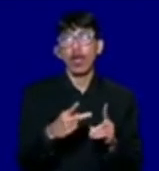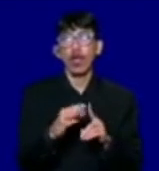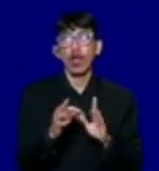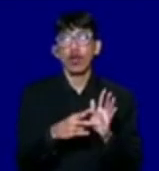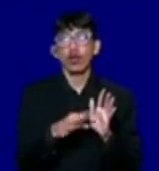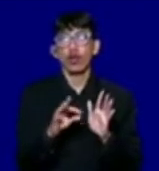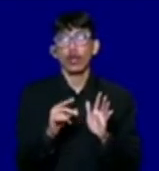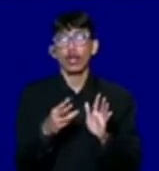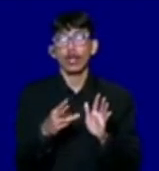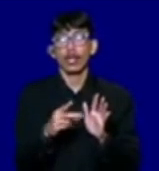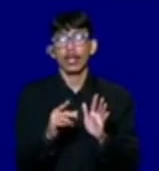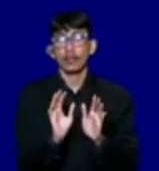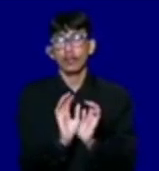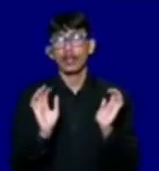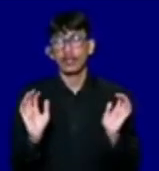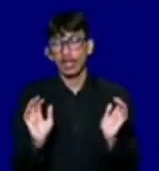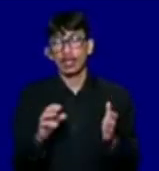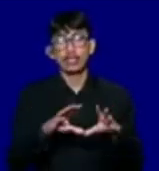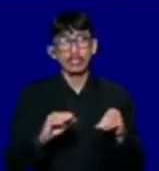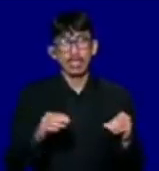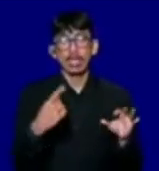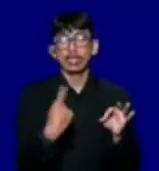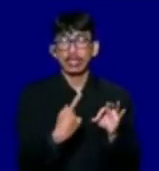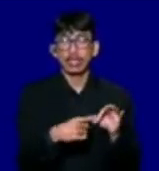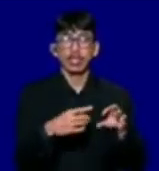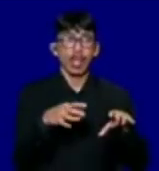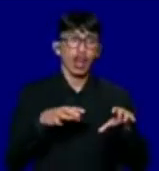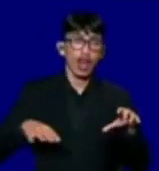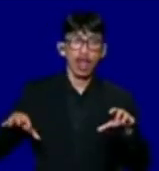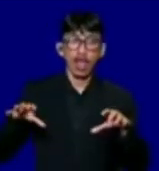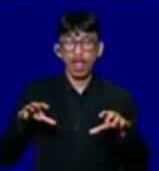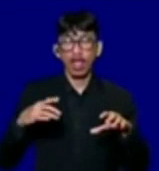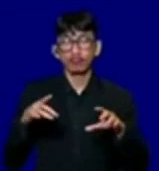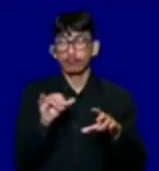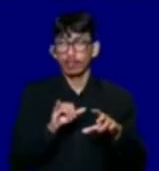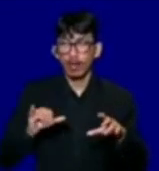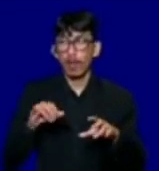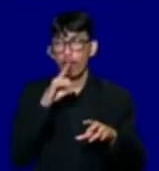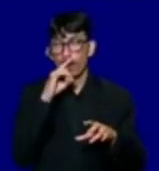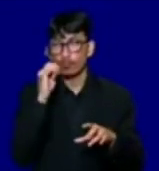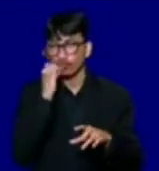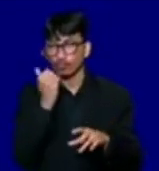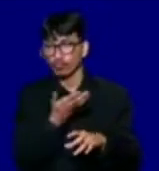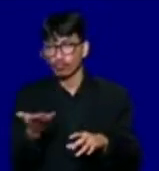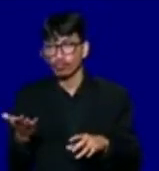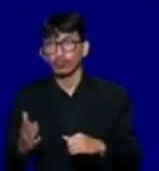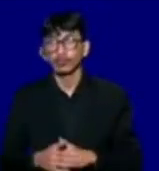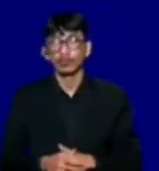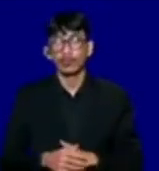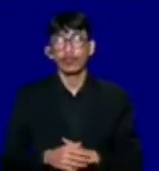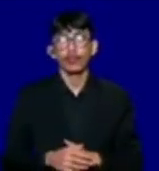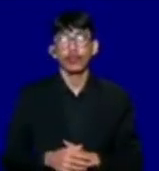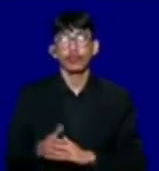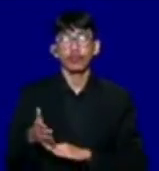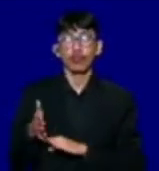di daerah-daerah dilema dilema inilah mudah-mudahan segera kami beresin bersama-sama ibu dan saya hormati sebelum ini kami telah mengirim surat